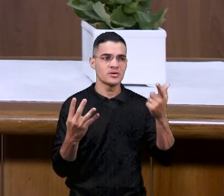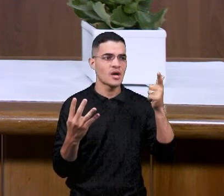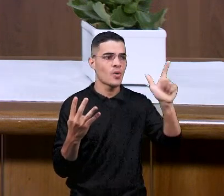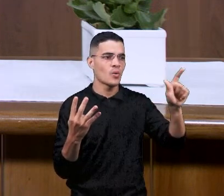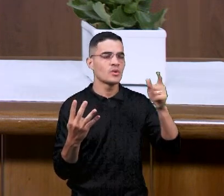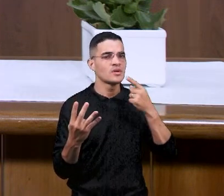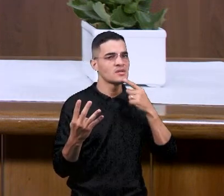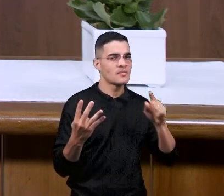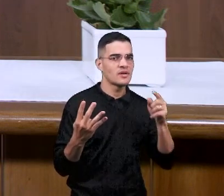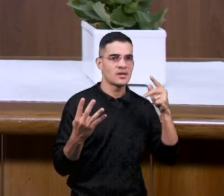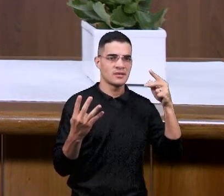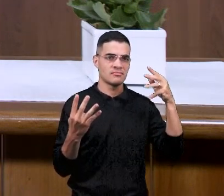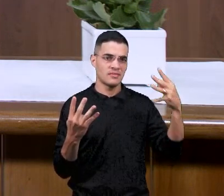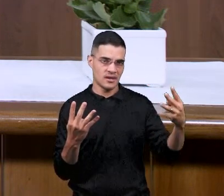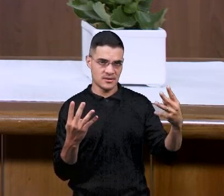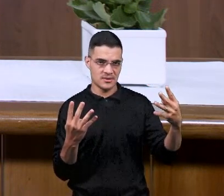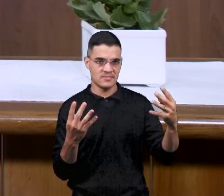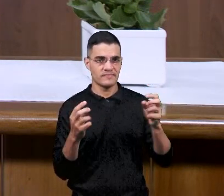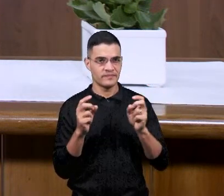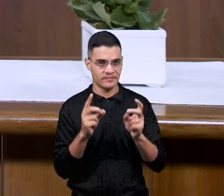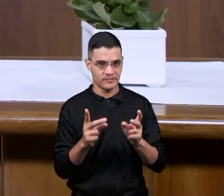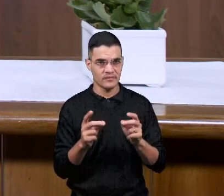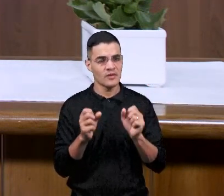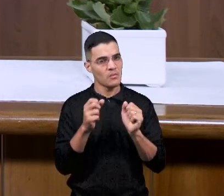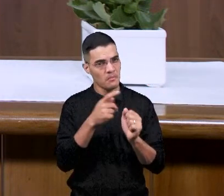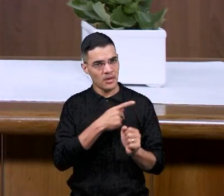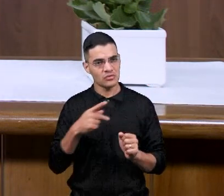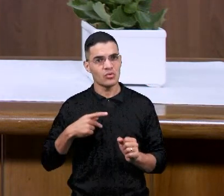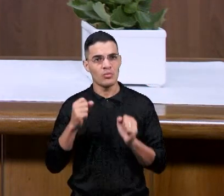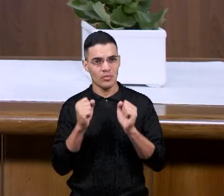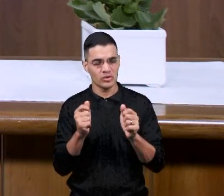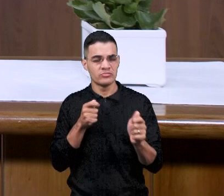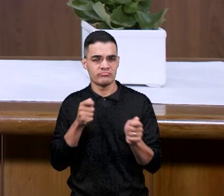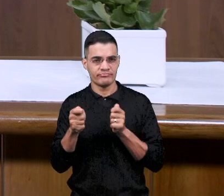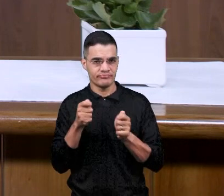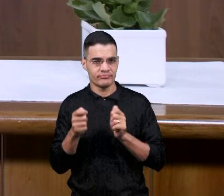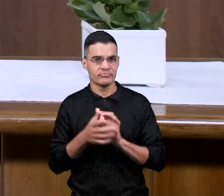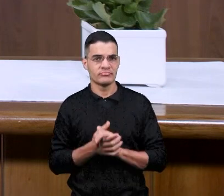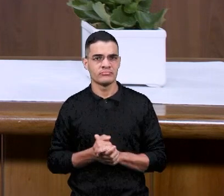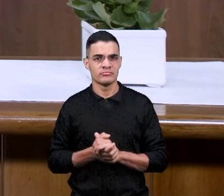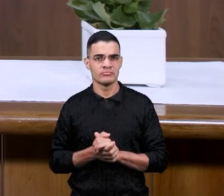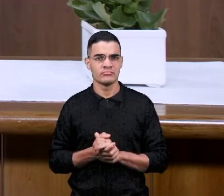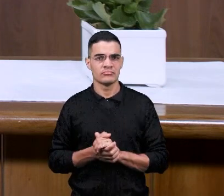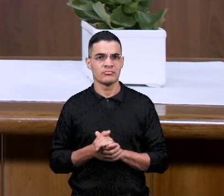manière à ce que vous pouvez diviser dans ces 2 parties les pasteurs avec ces églises.